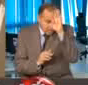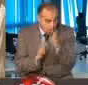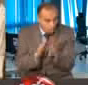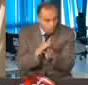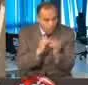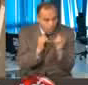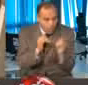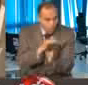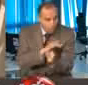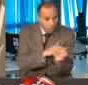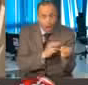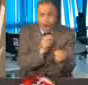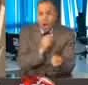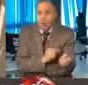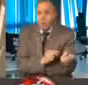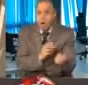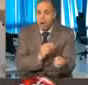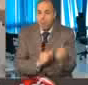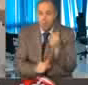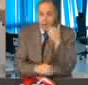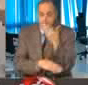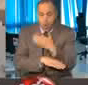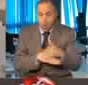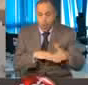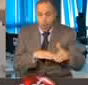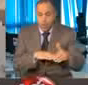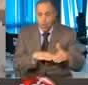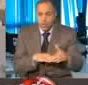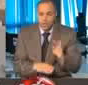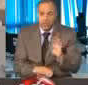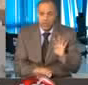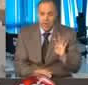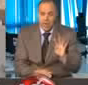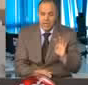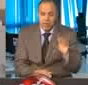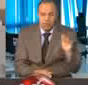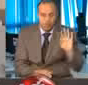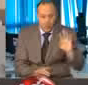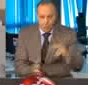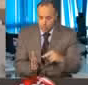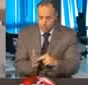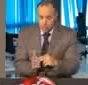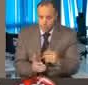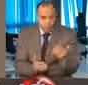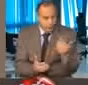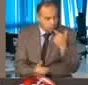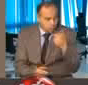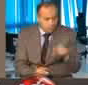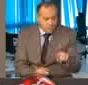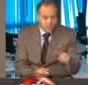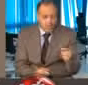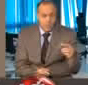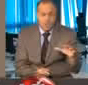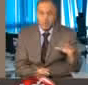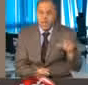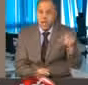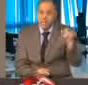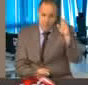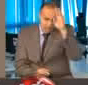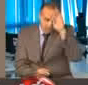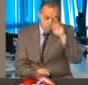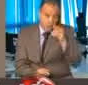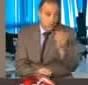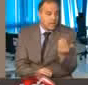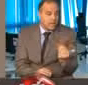الهول للاجئين بالقرب من الحدود العراقية شمال شرق سوريا، بينما ينتظر نحو 1500 عراقي